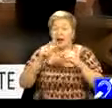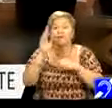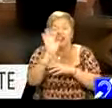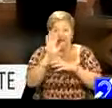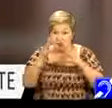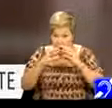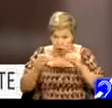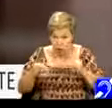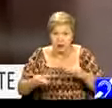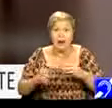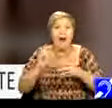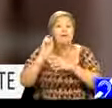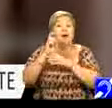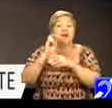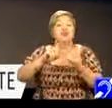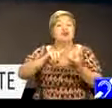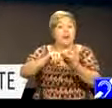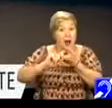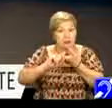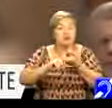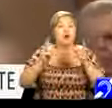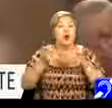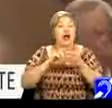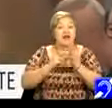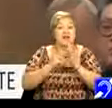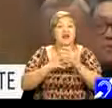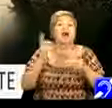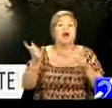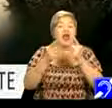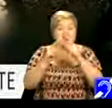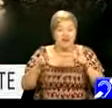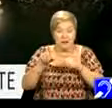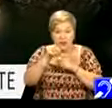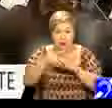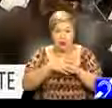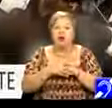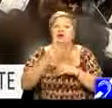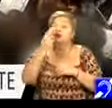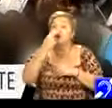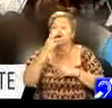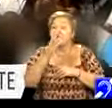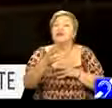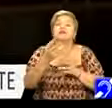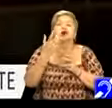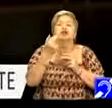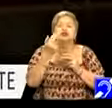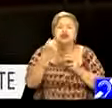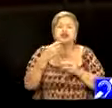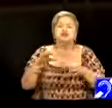official broadcaster al celui mai mare eveniment cultural și va difuza în direct 15 concerte de referință.